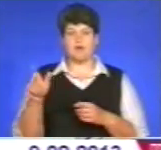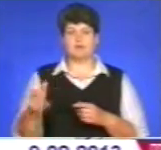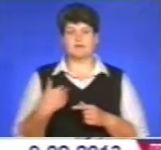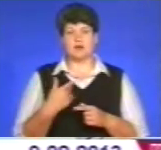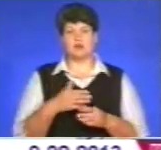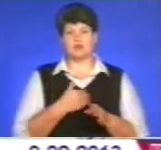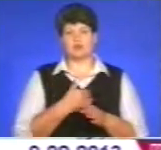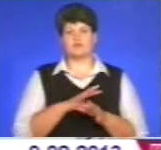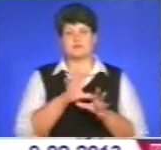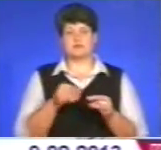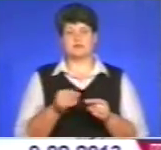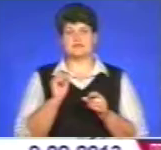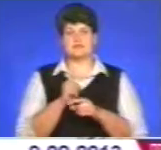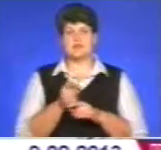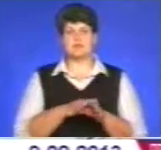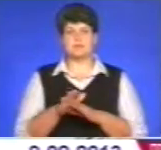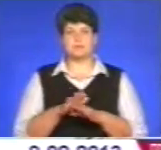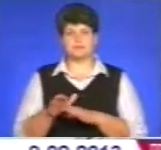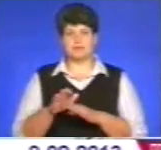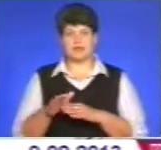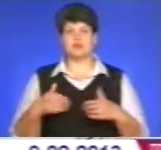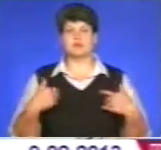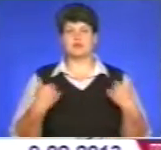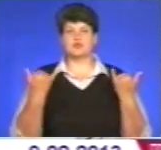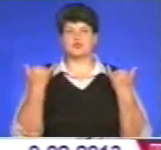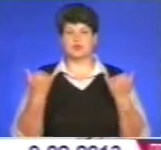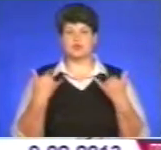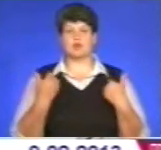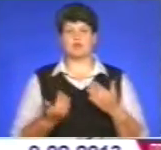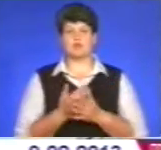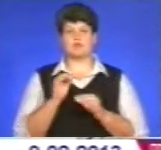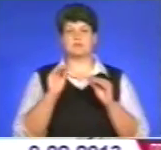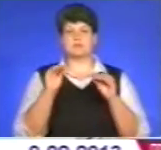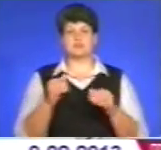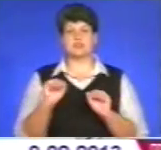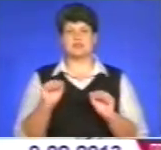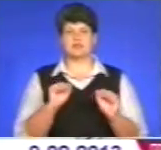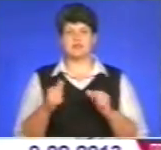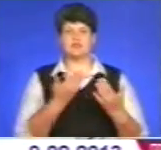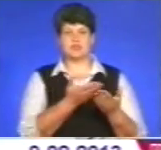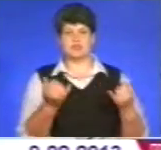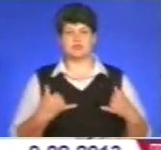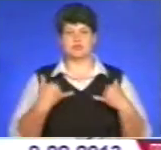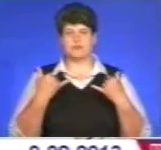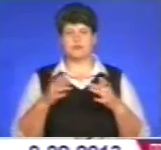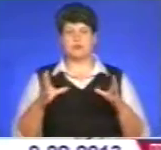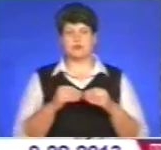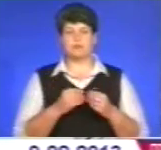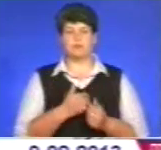завдання виконати. Сьогодні, вітаючи і новопризначених керівників, і всіх вас, шановні колеги, хочу побажати всім